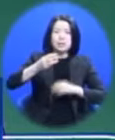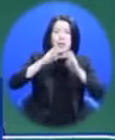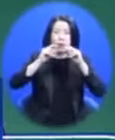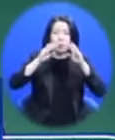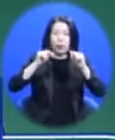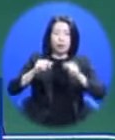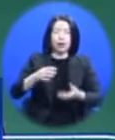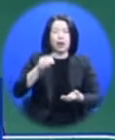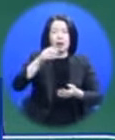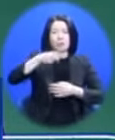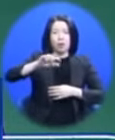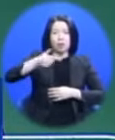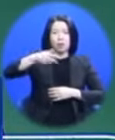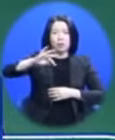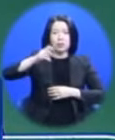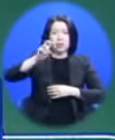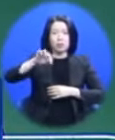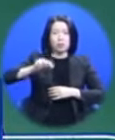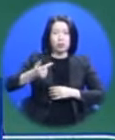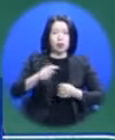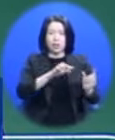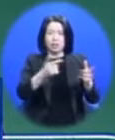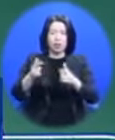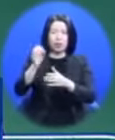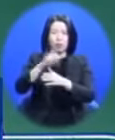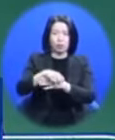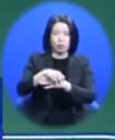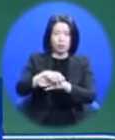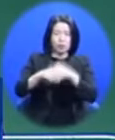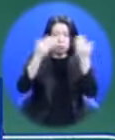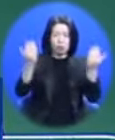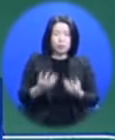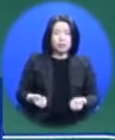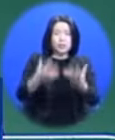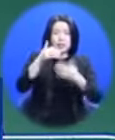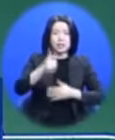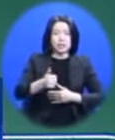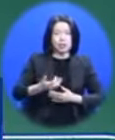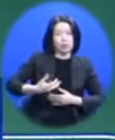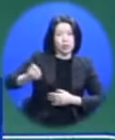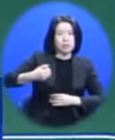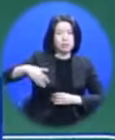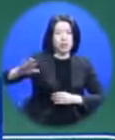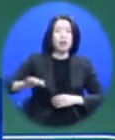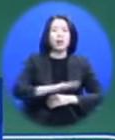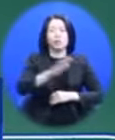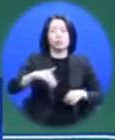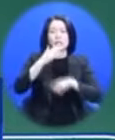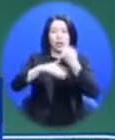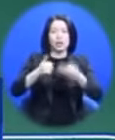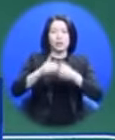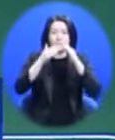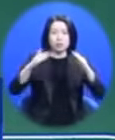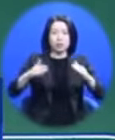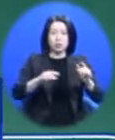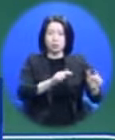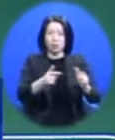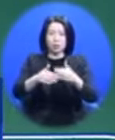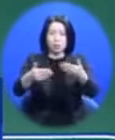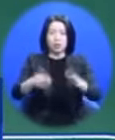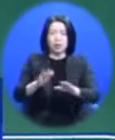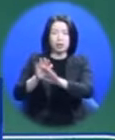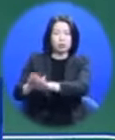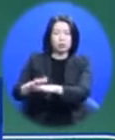열매와 새 포도주와 기름을 제사장들에게로 가져다가 우리 하나님의 전에 여러 방에 두고 또 우리